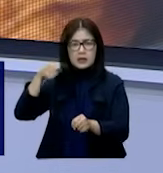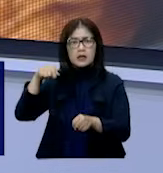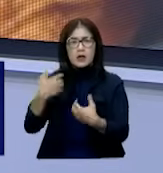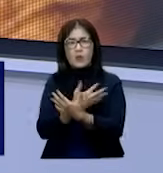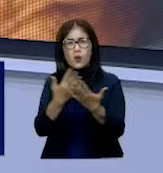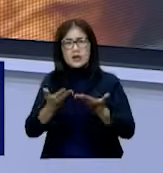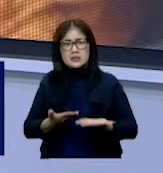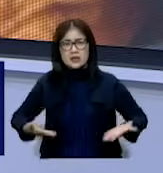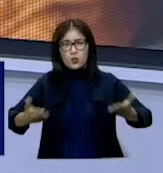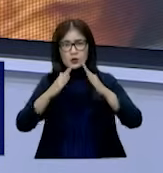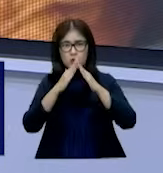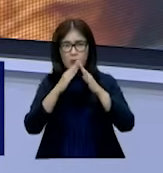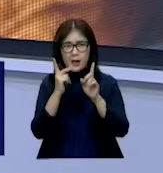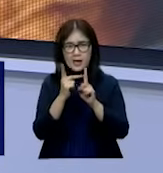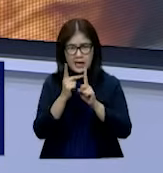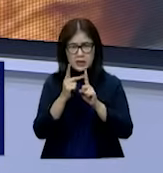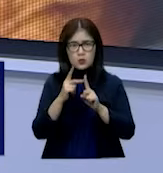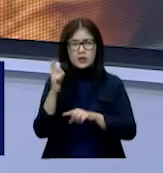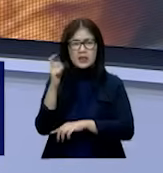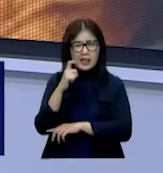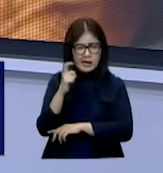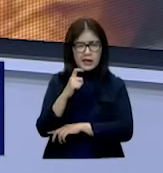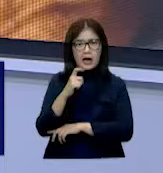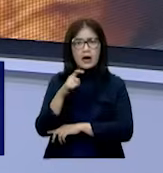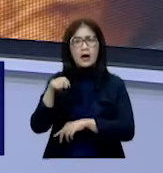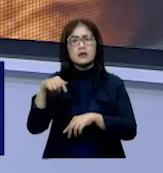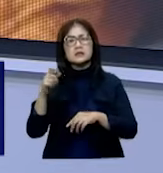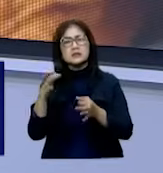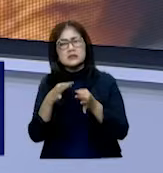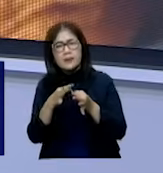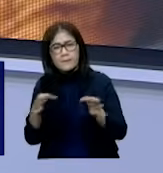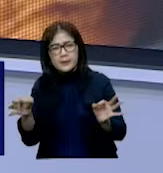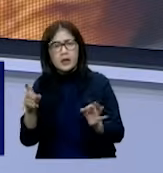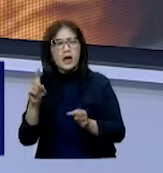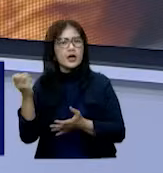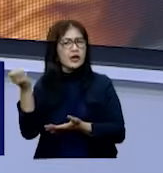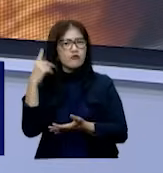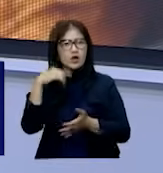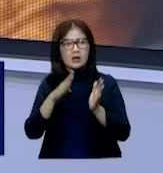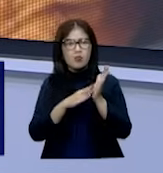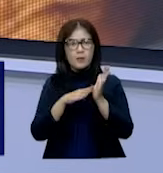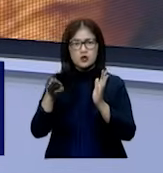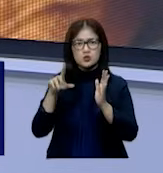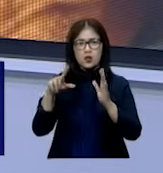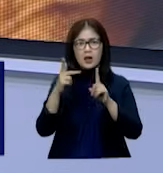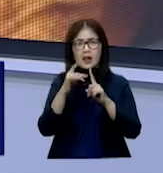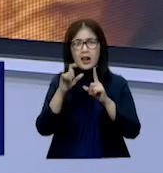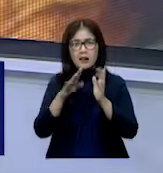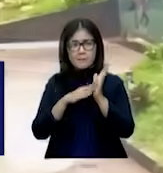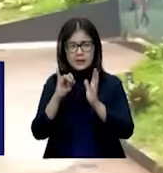rumah Haryanto di Ciputat, Tangerang Selatan sepi. Dan berikut laporan Muhammad Zulhilmi dari Ciputat, Tangerang Selatan,